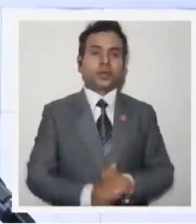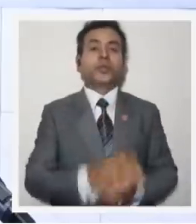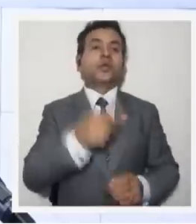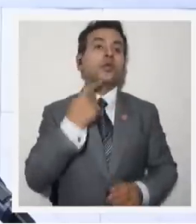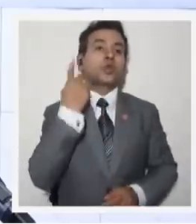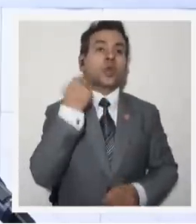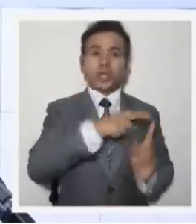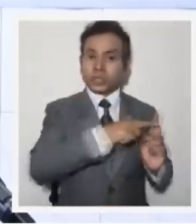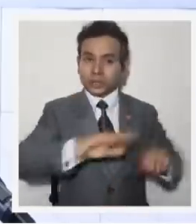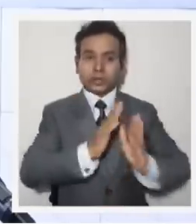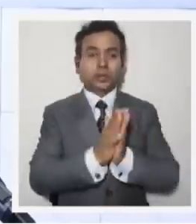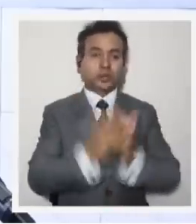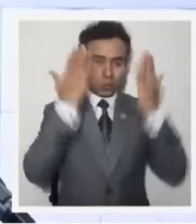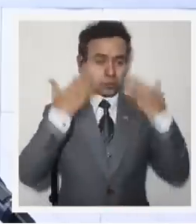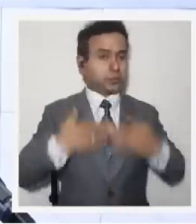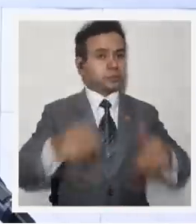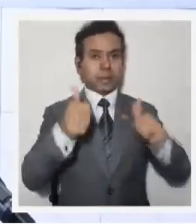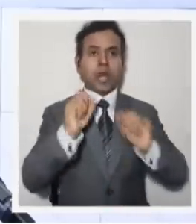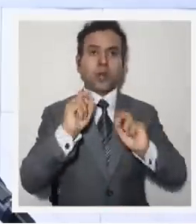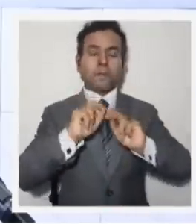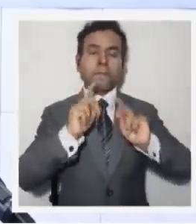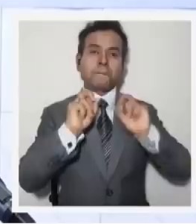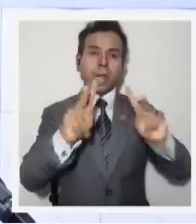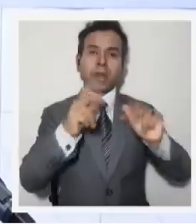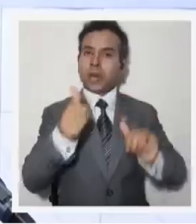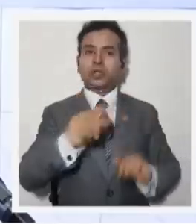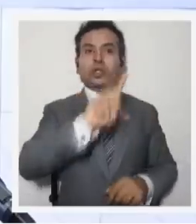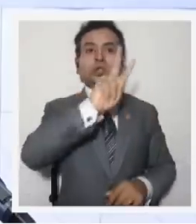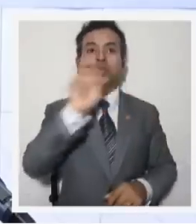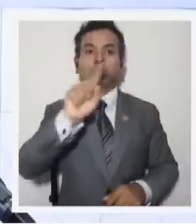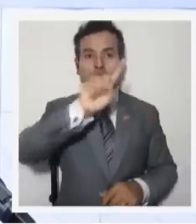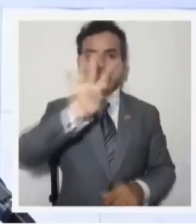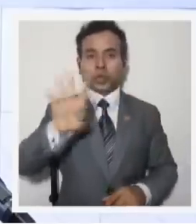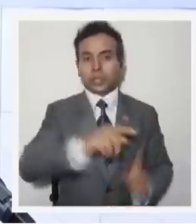জন। গত 24 ঘন্টায় আমাদের সুস্থ হয়েছেন